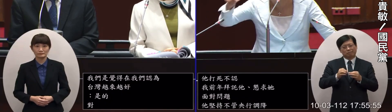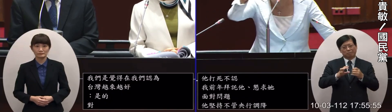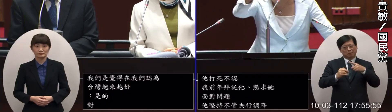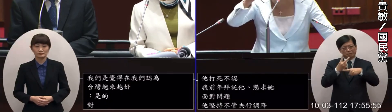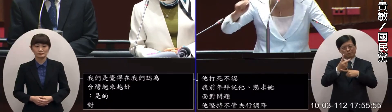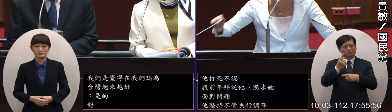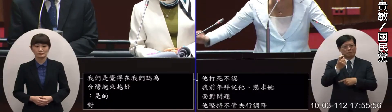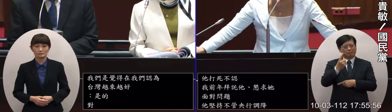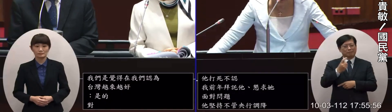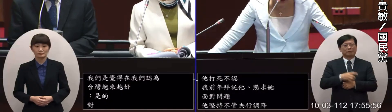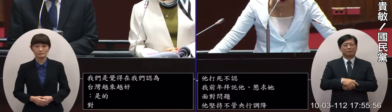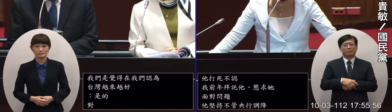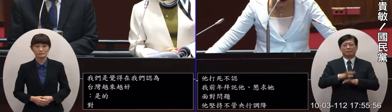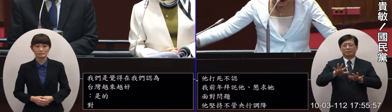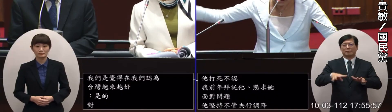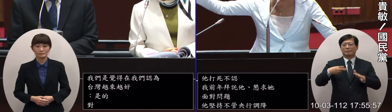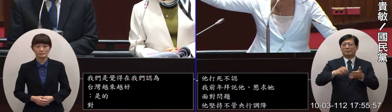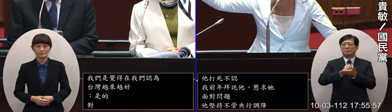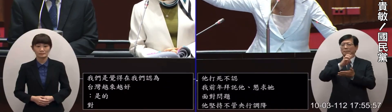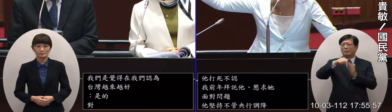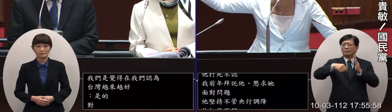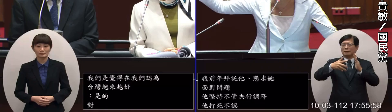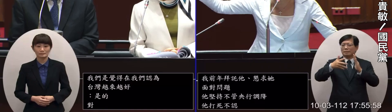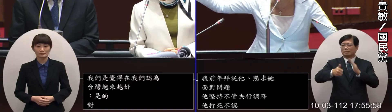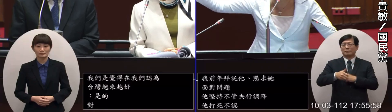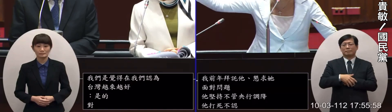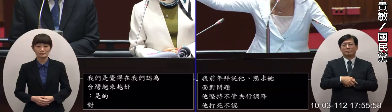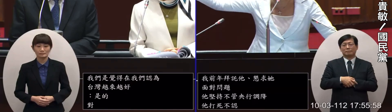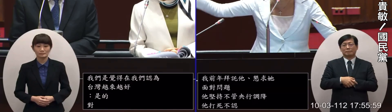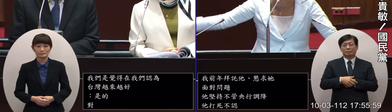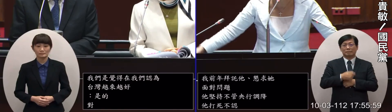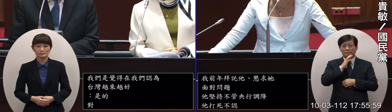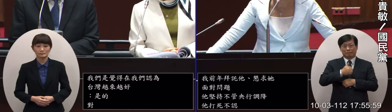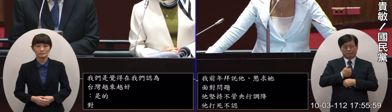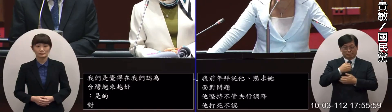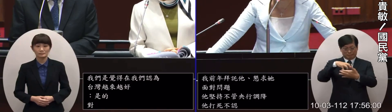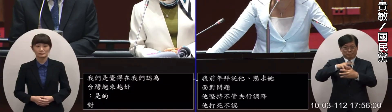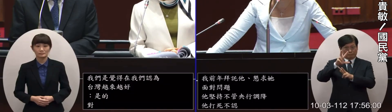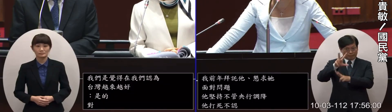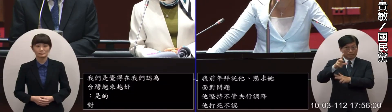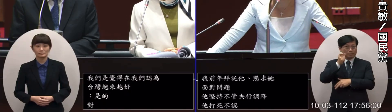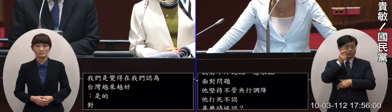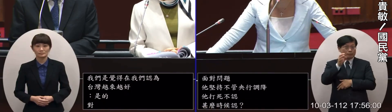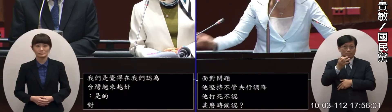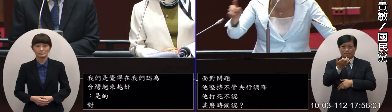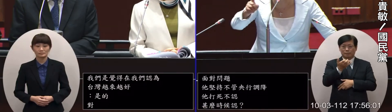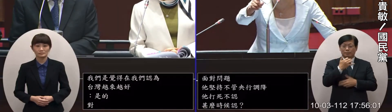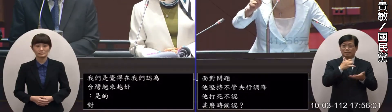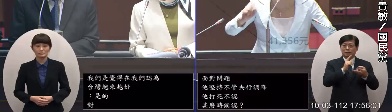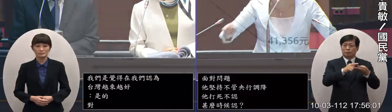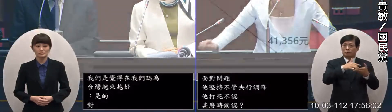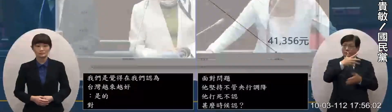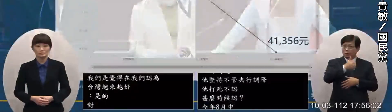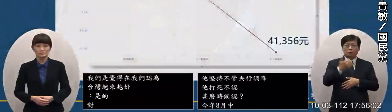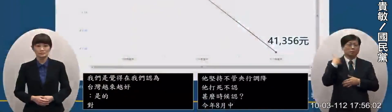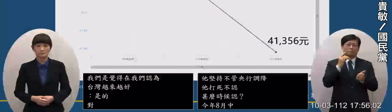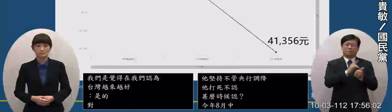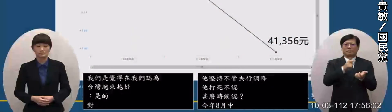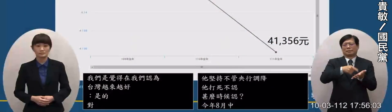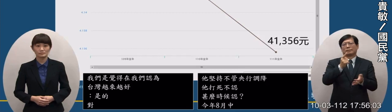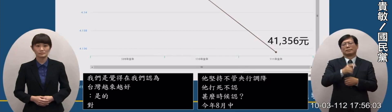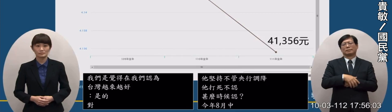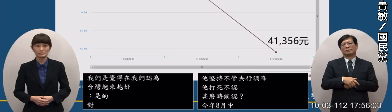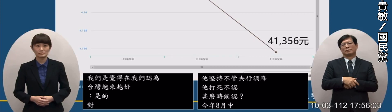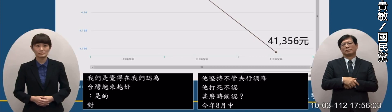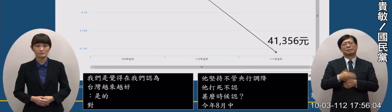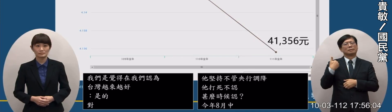二。”好，我再跟院长报告，你看一下实质薪资。刚才是朱主计长，你上次因为被骗了一次嘛，